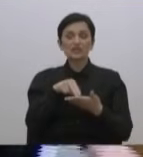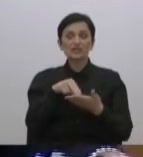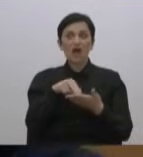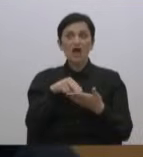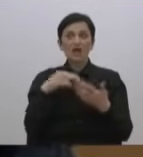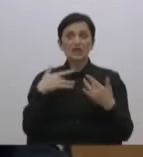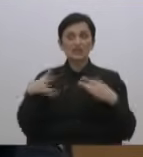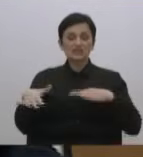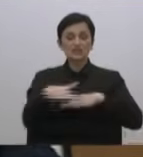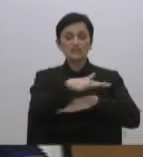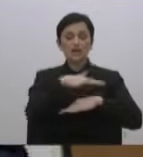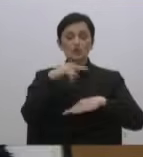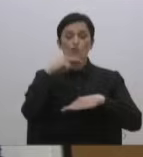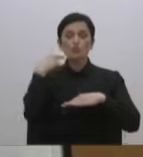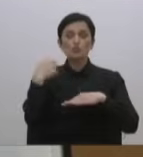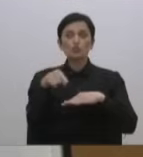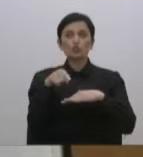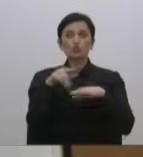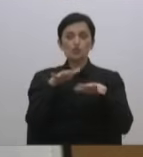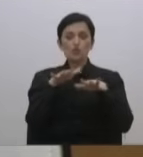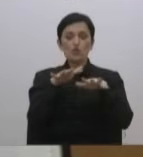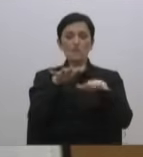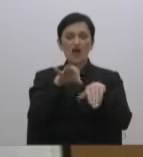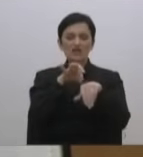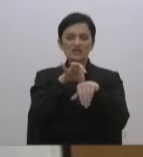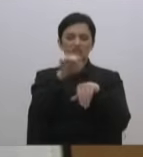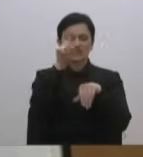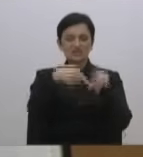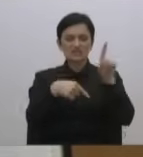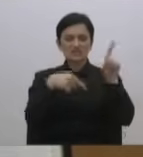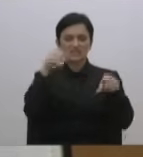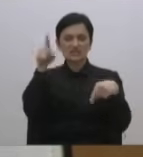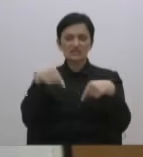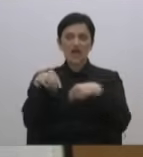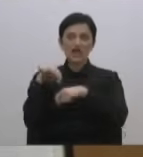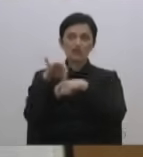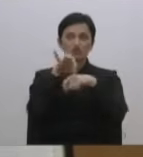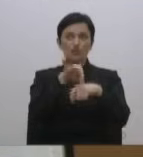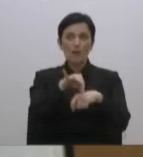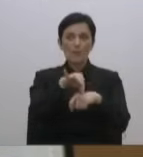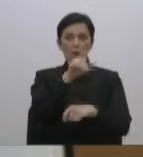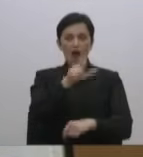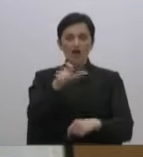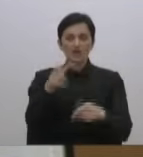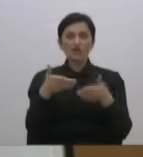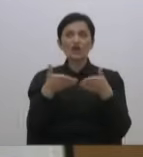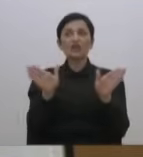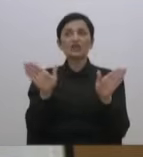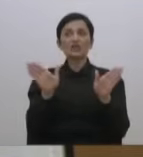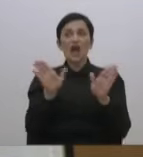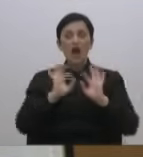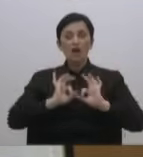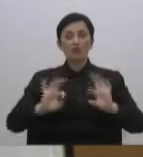Senaze, Russell Marshse, the Zaldat Annebit, Chamoquani, Ladamianeps, Ria